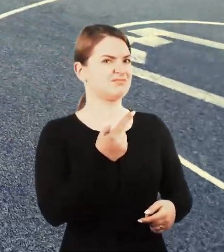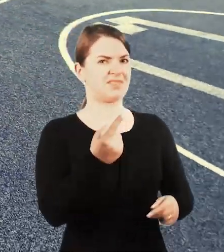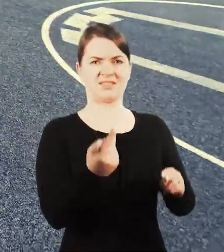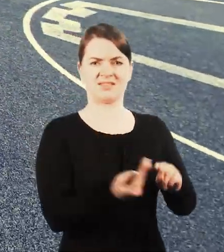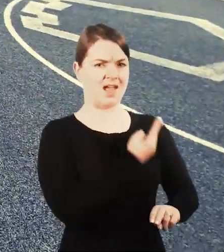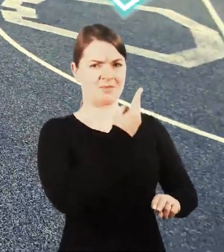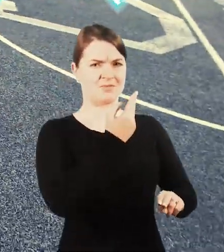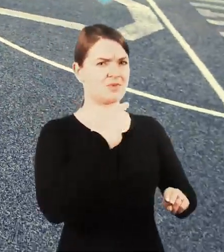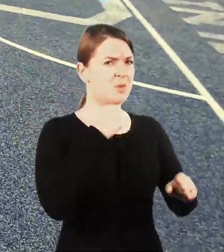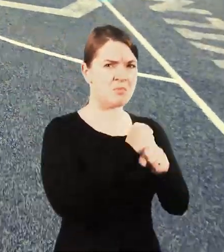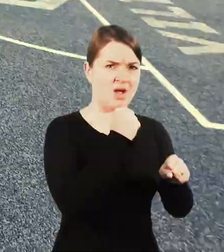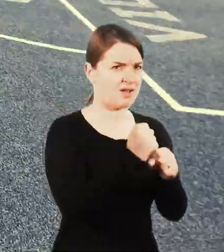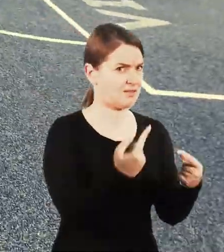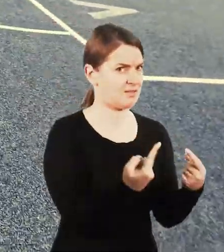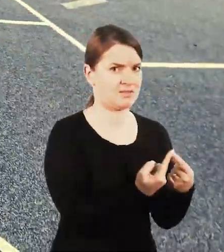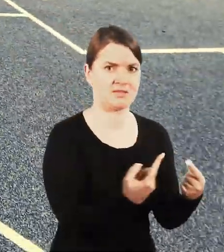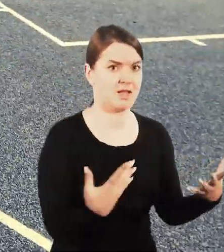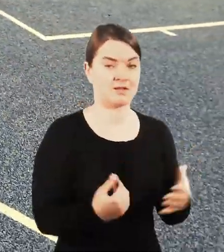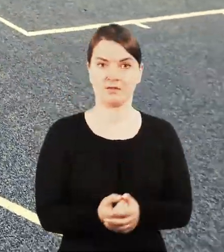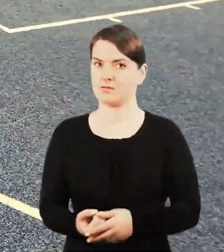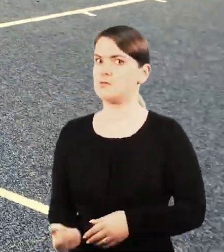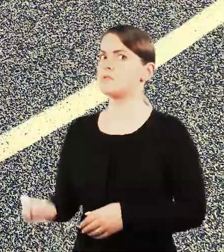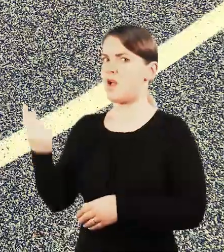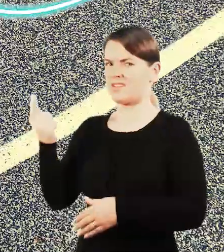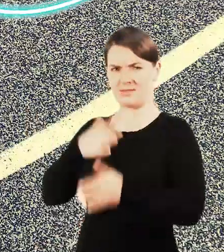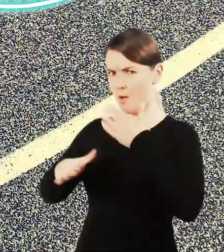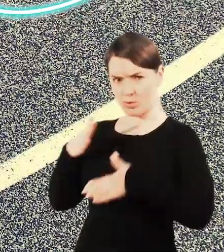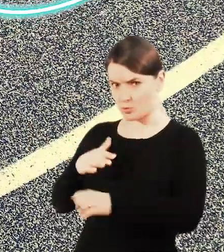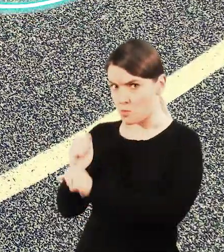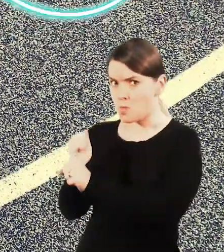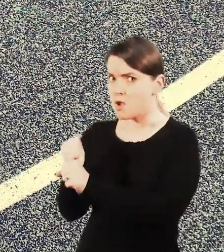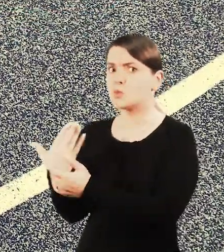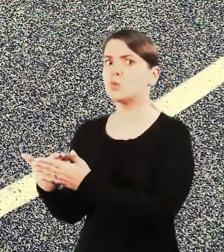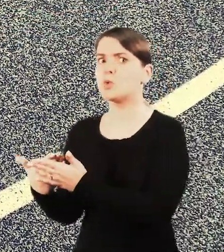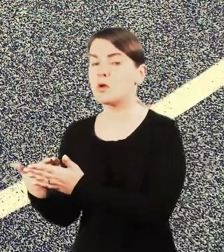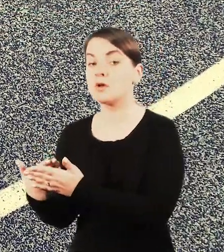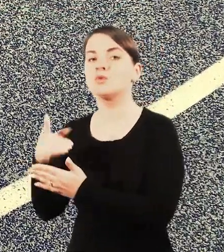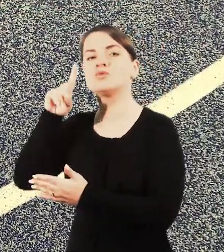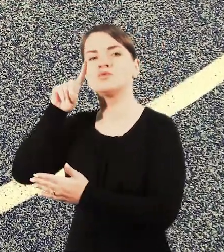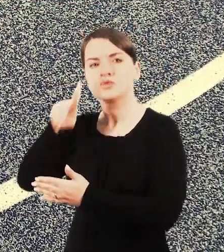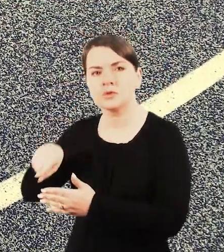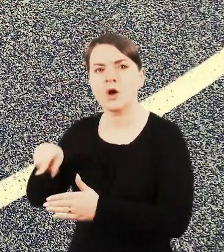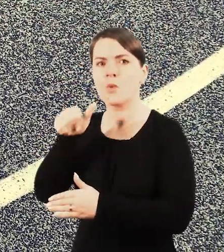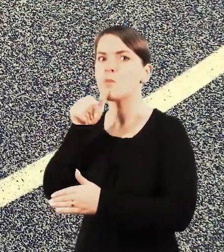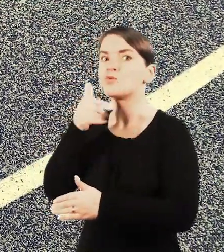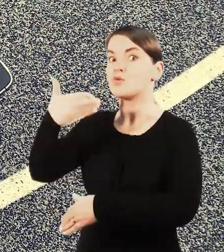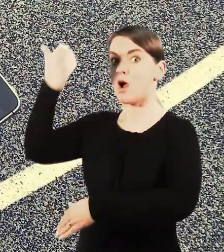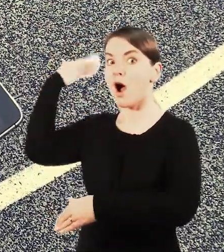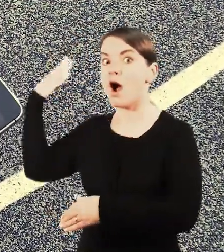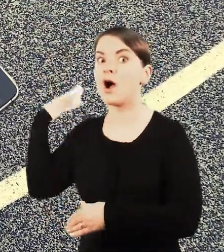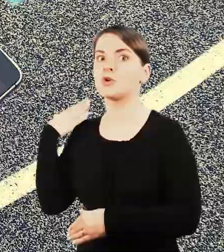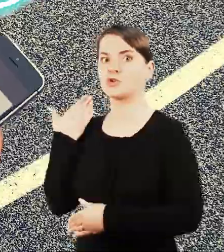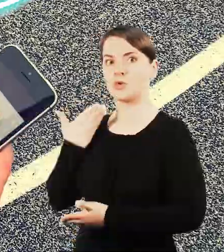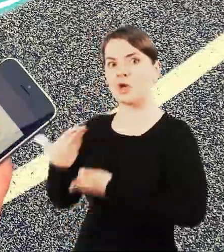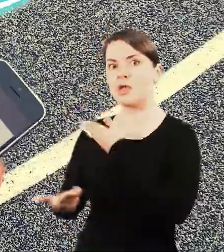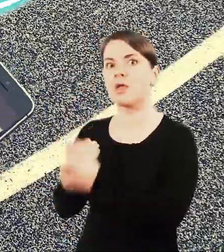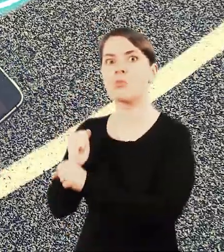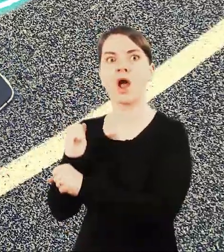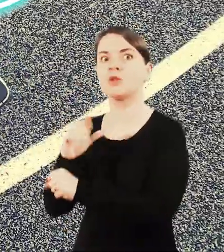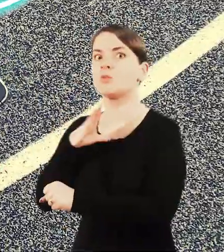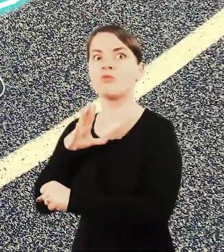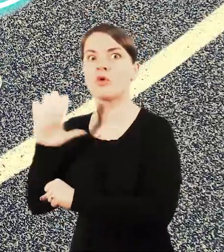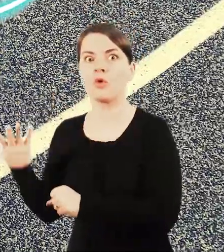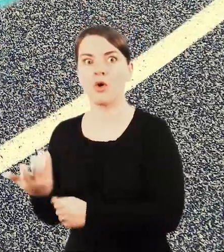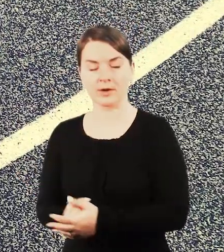Di, nieko gero neišeina ir mano batai visai netie. Sakai nepatogus batai? O tu išmėgink batus, su kuriais